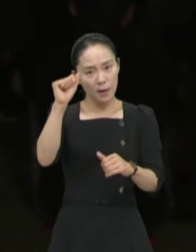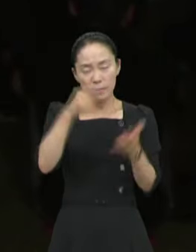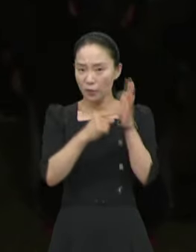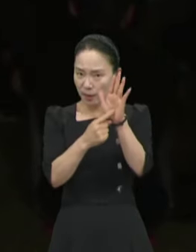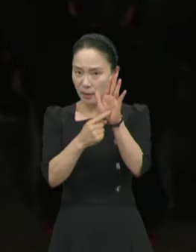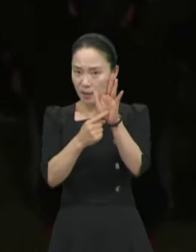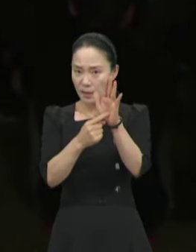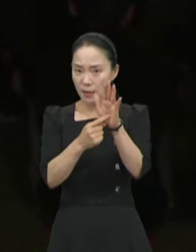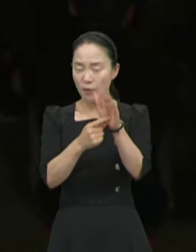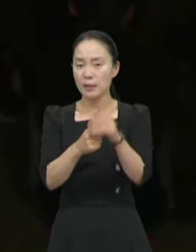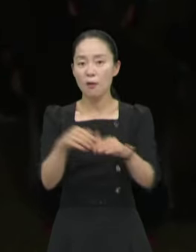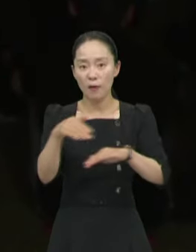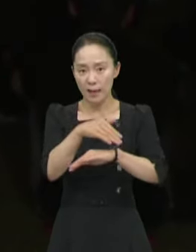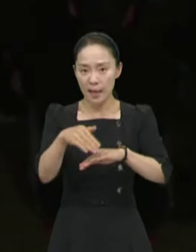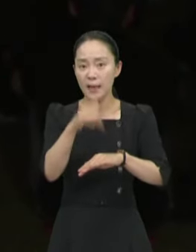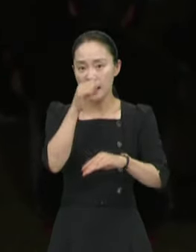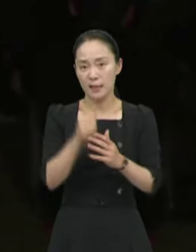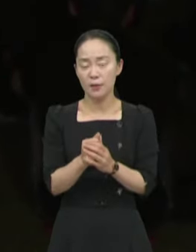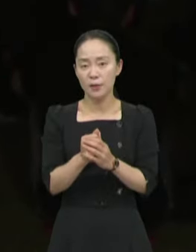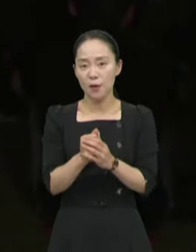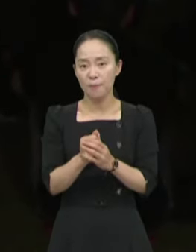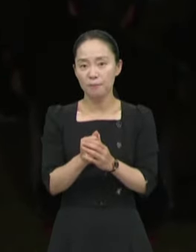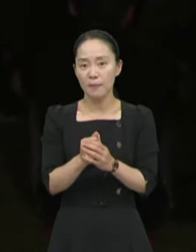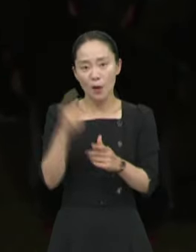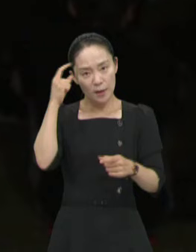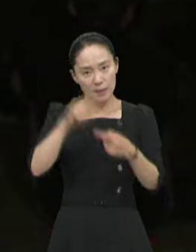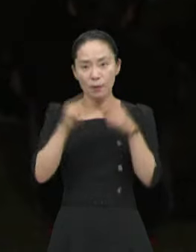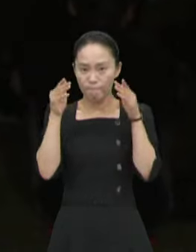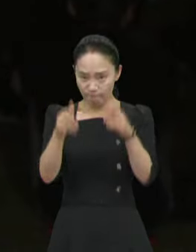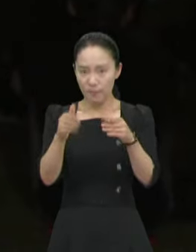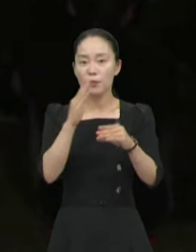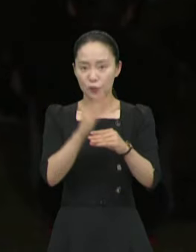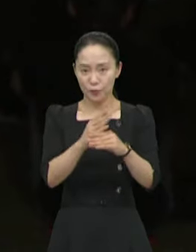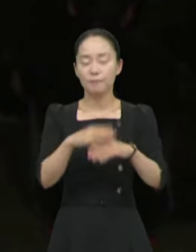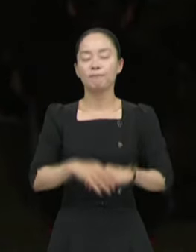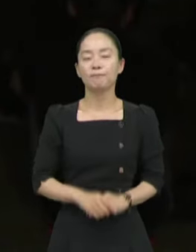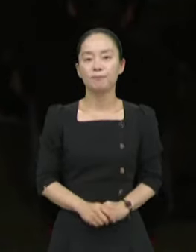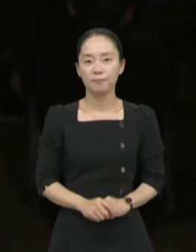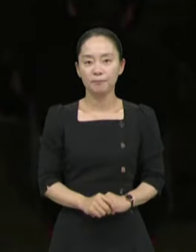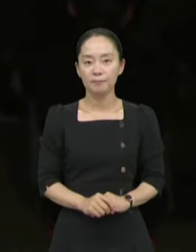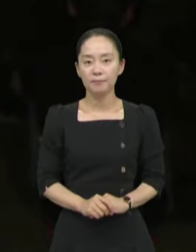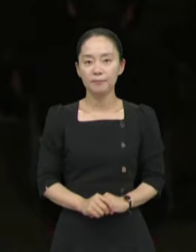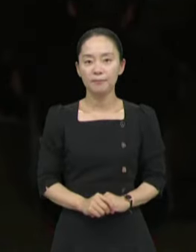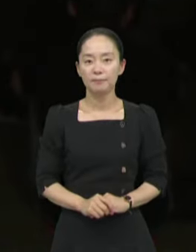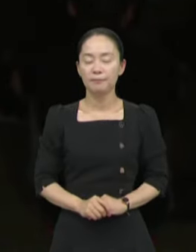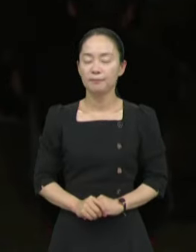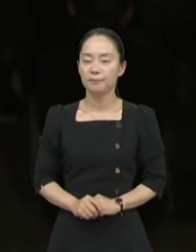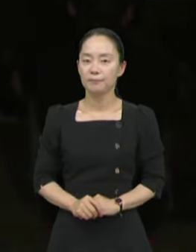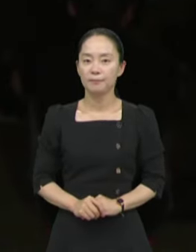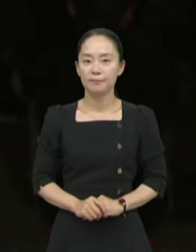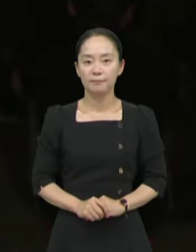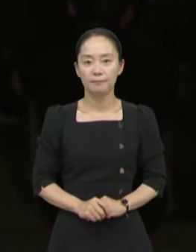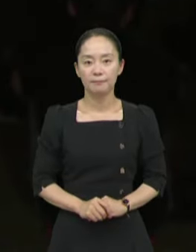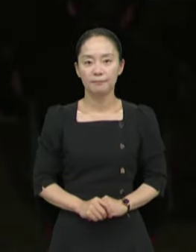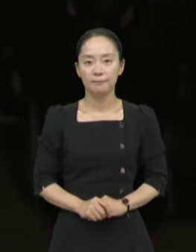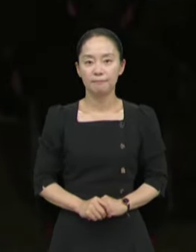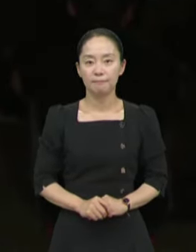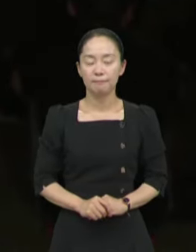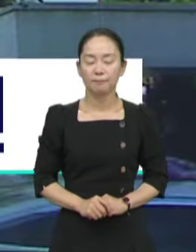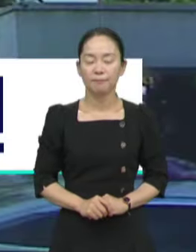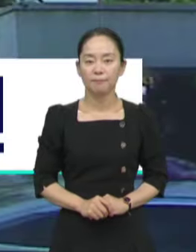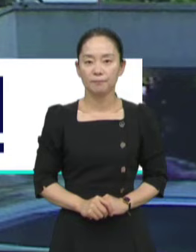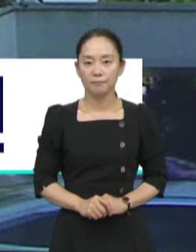의료계 강경 대응 기조에 관심이 모이고 있습니다. 지금까지 대전시청 앞 촛불 집회 현장에서 TJB 조형준입니다.